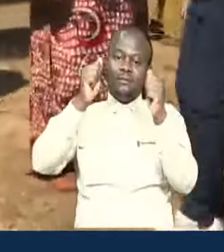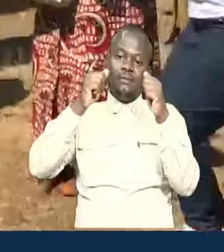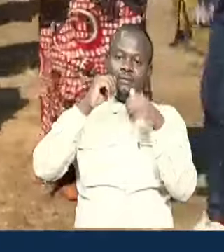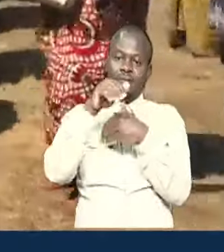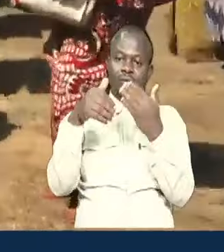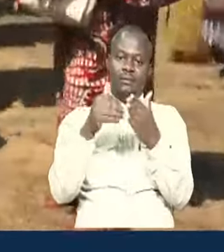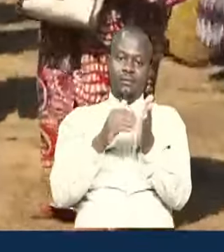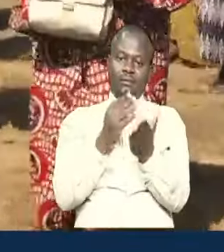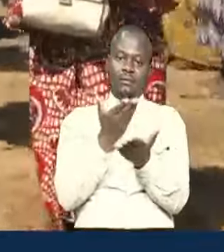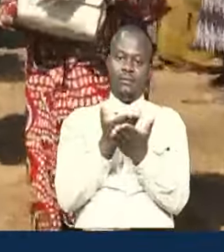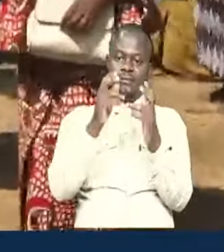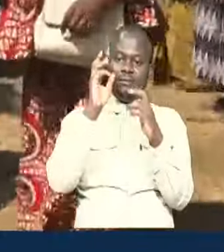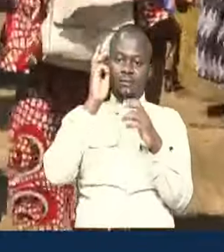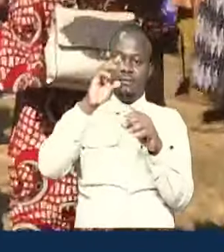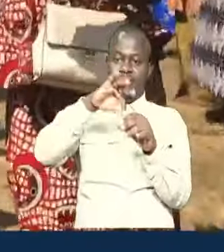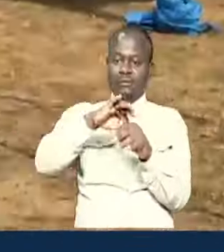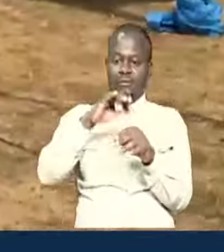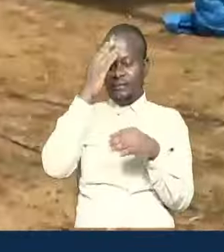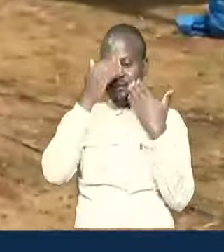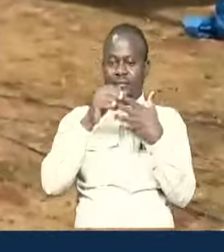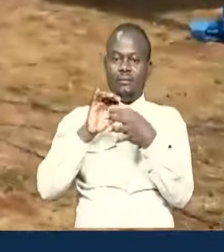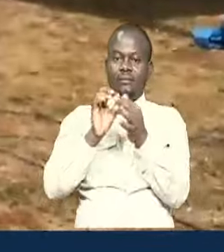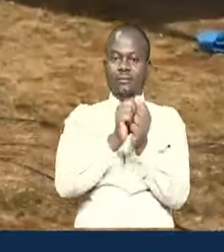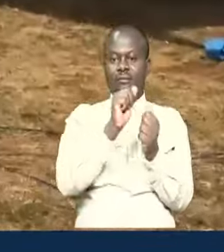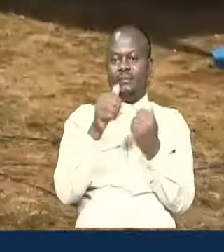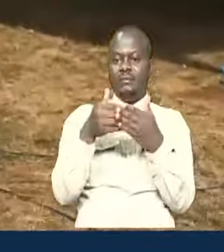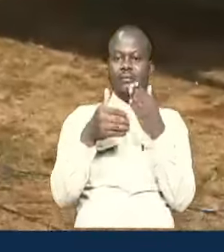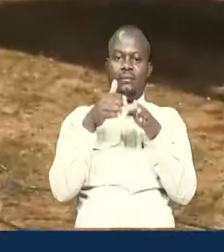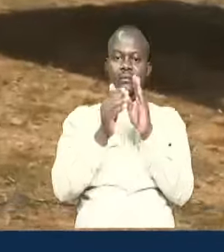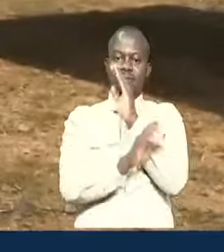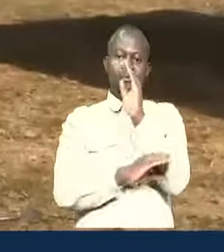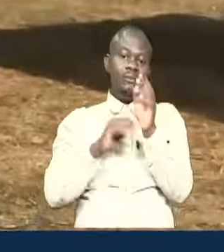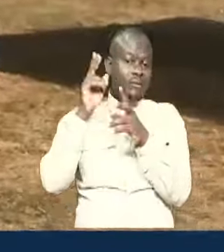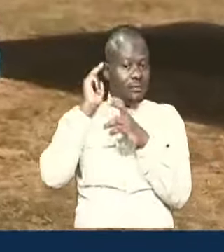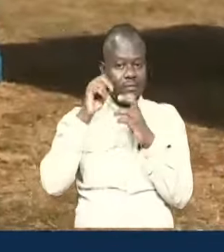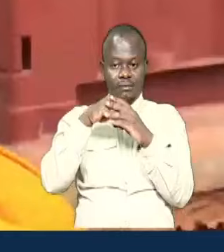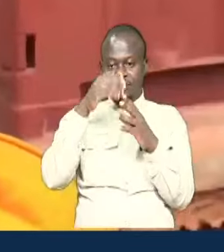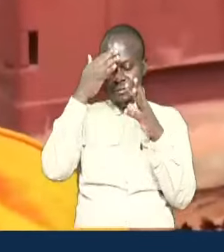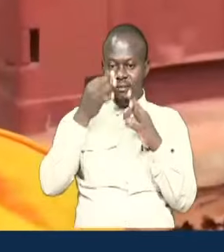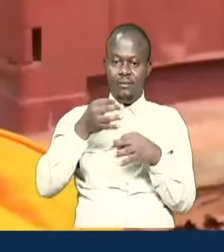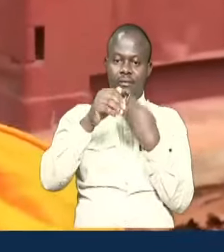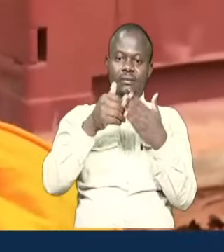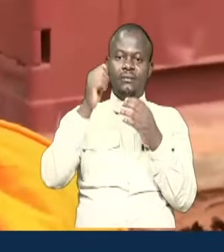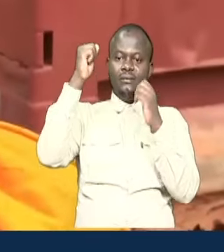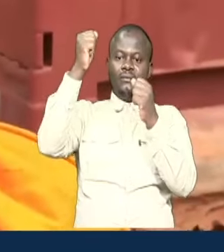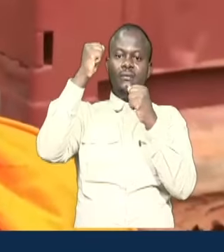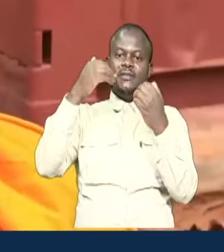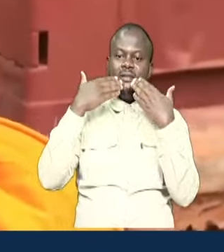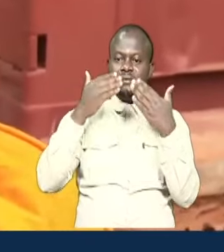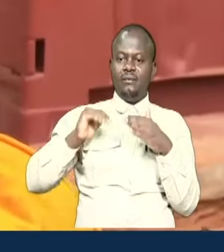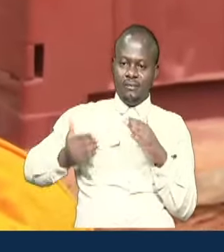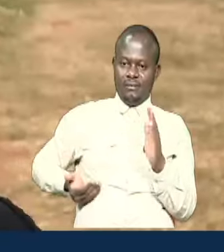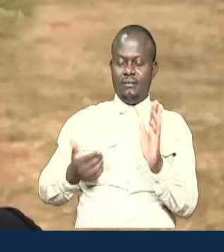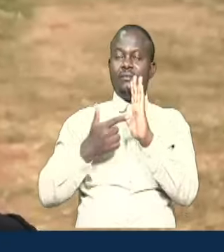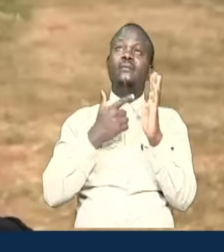akiyamamaza akanasaba ko bazamutora ngo azafatanye n'abandi kubaka igihugu abumvise imigabo n'imigambi y'abiyamamaza bashima abagore